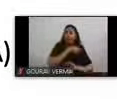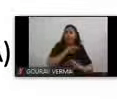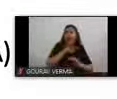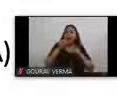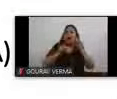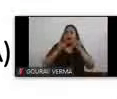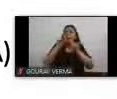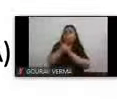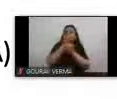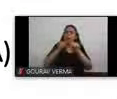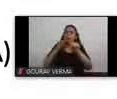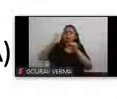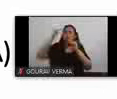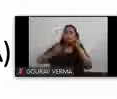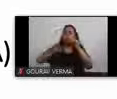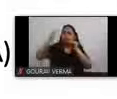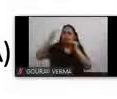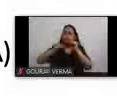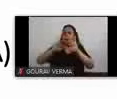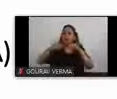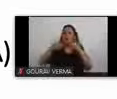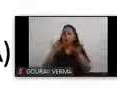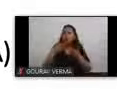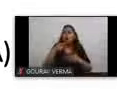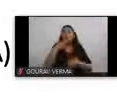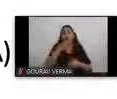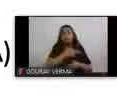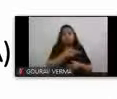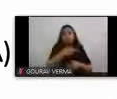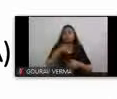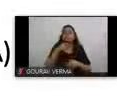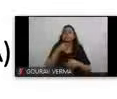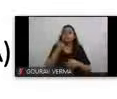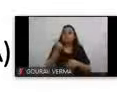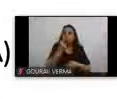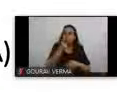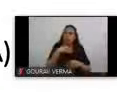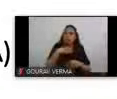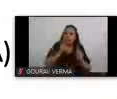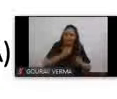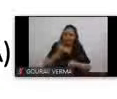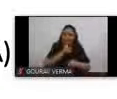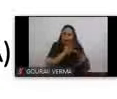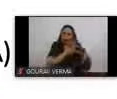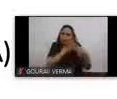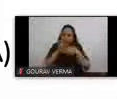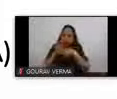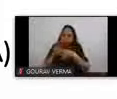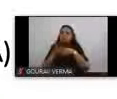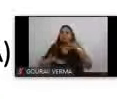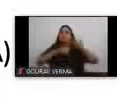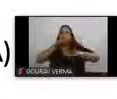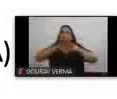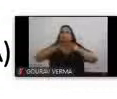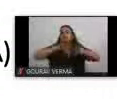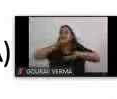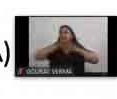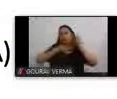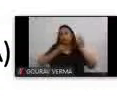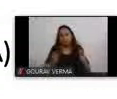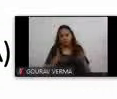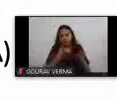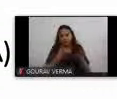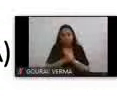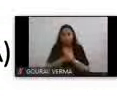हैं, this will be the main goal of our functional vision assessment. It should also supplement clinical